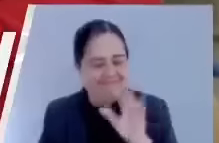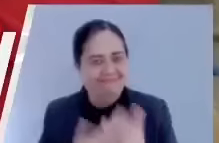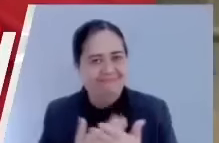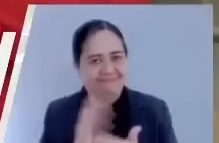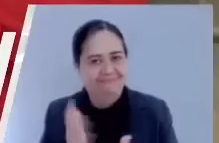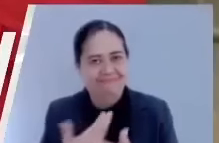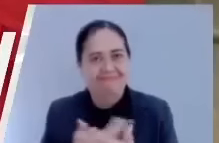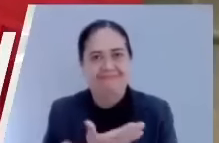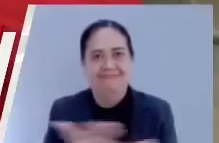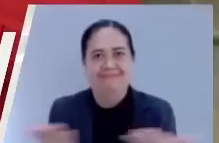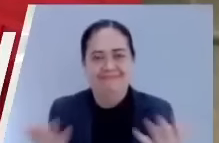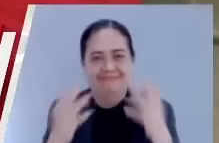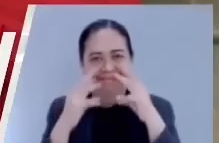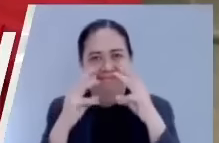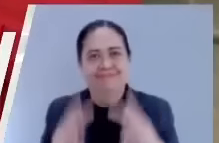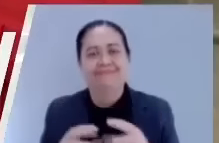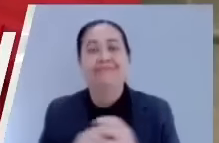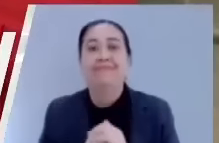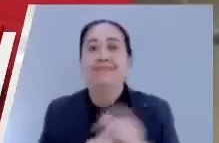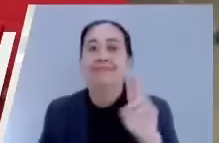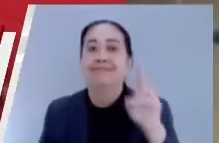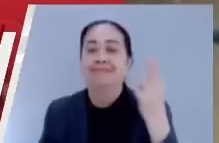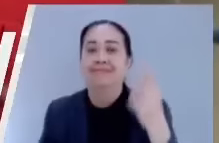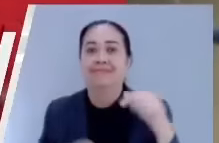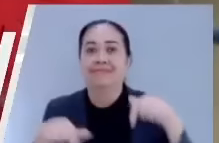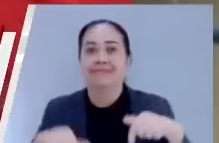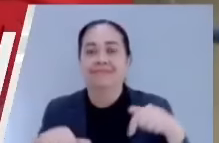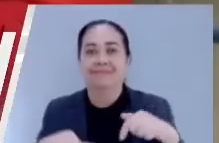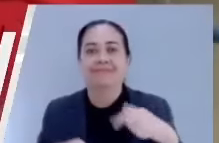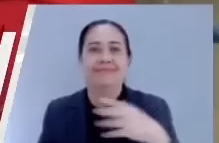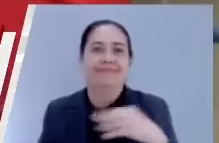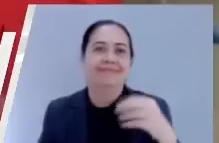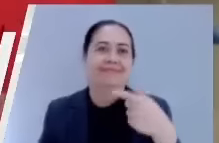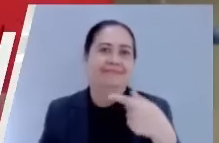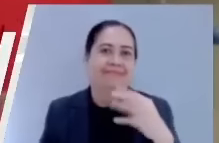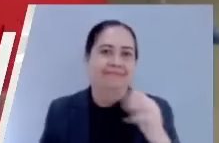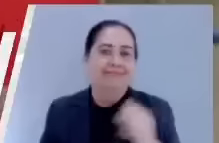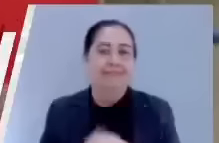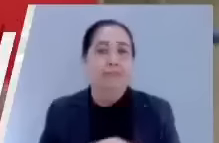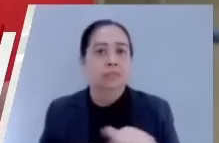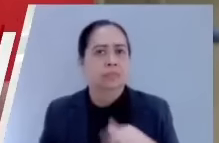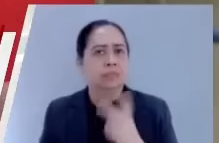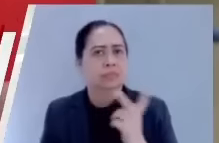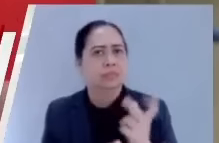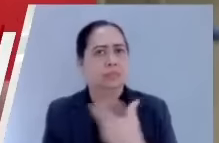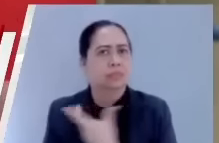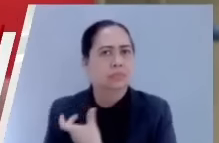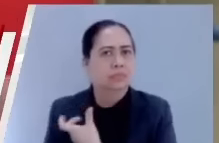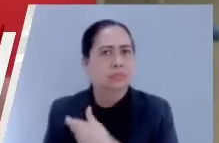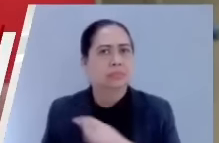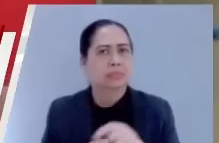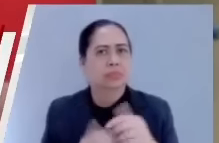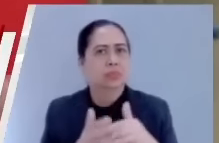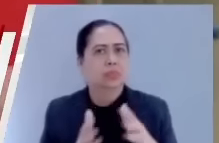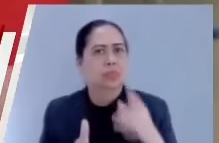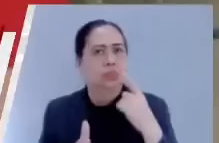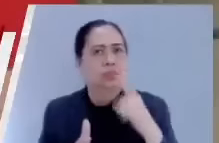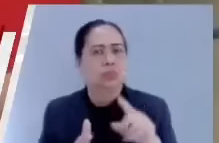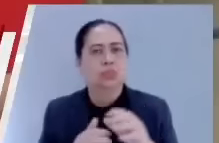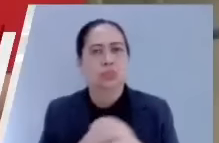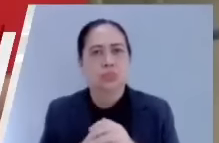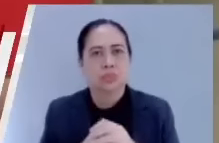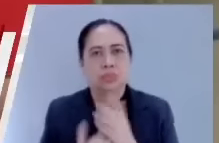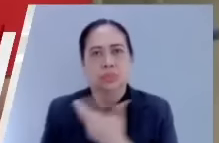mga taga-subaybay ng unang hirit dito sa GMA. Dito sa bakuna na makukuha po ng mga estudyante para dito sa bakuna eskwela